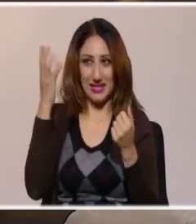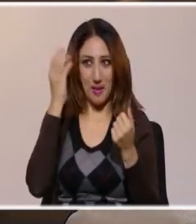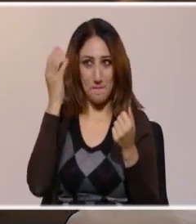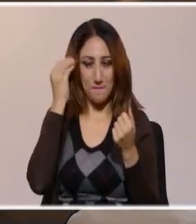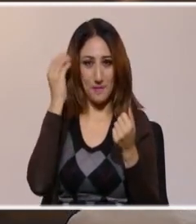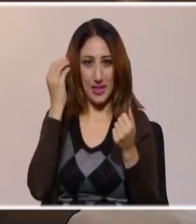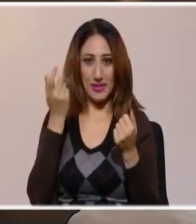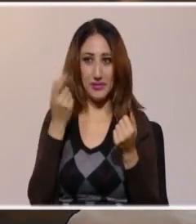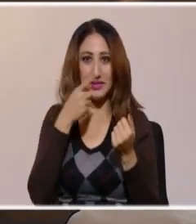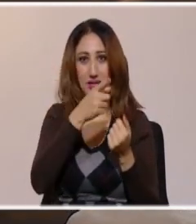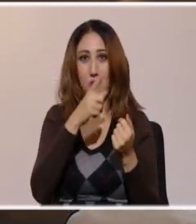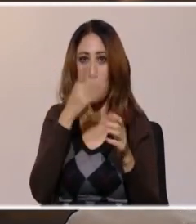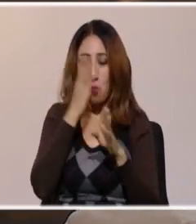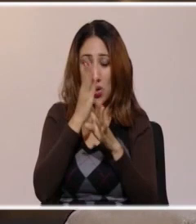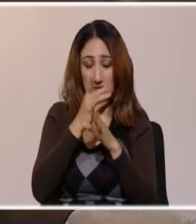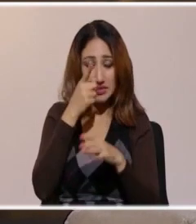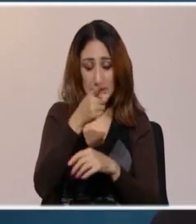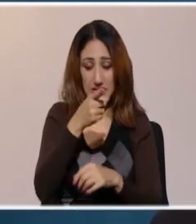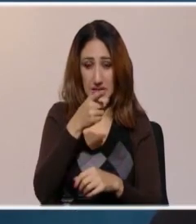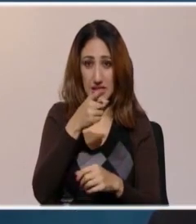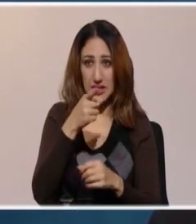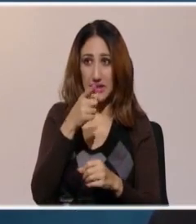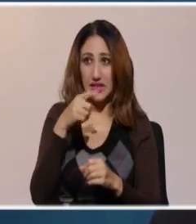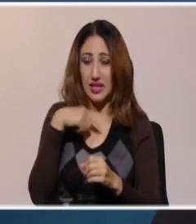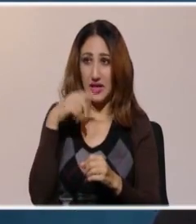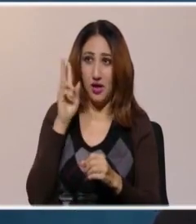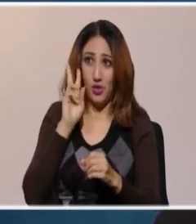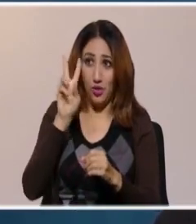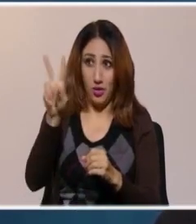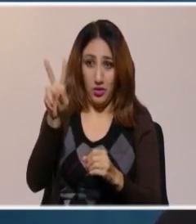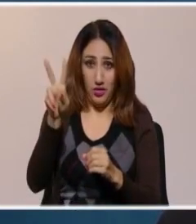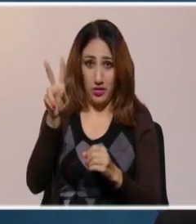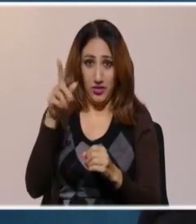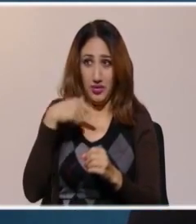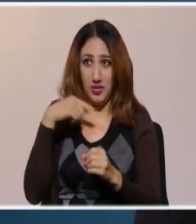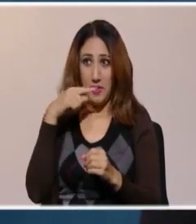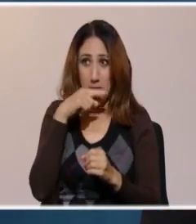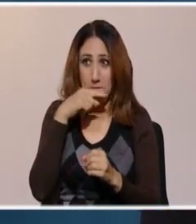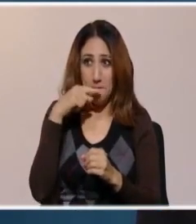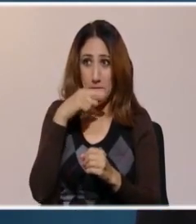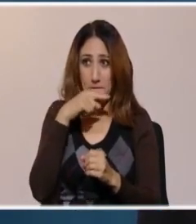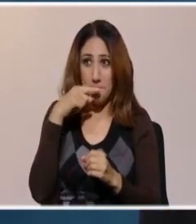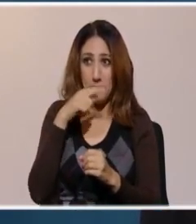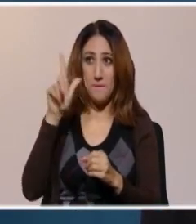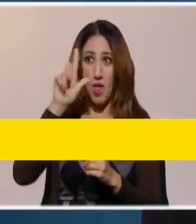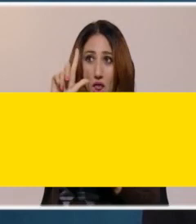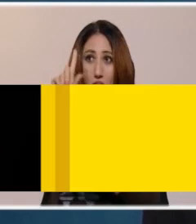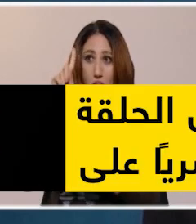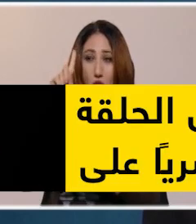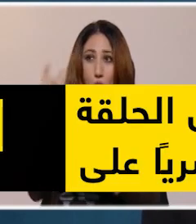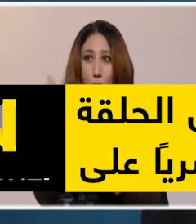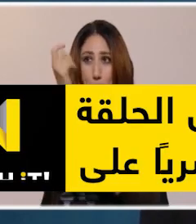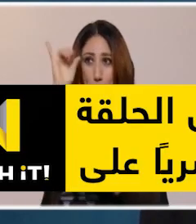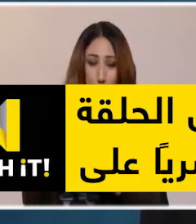صبري الانسان. سمير صبري ده انا حسرق من مدام لبنى عبد العزيز تعبير قريته لها مره